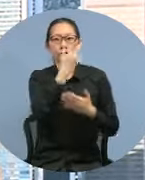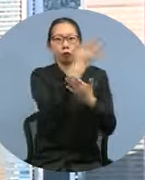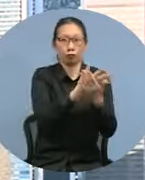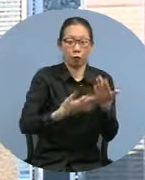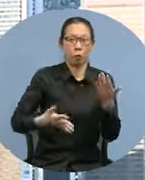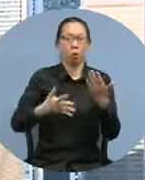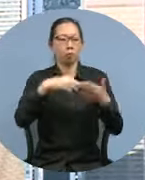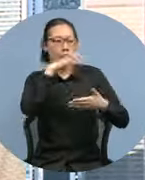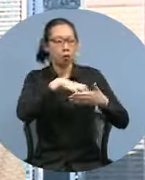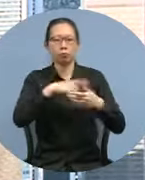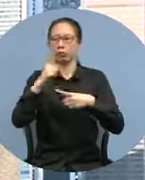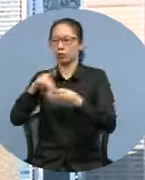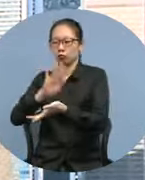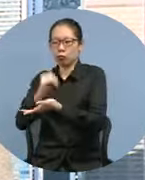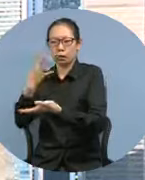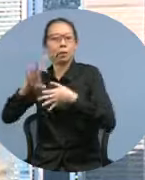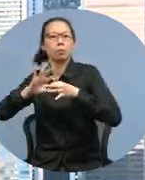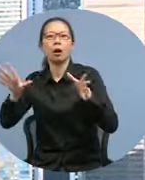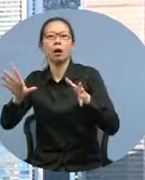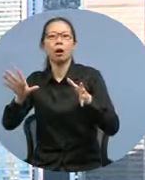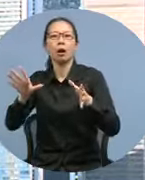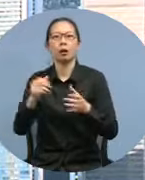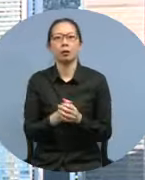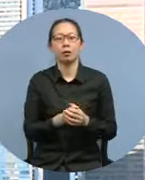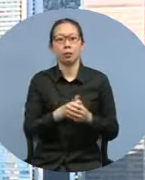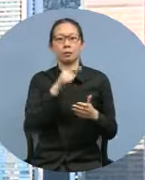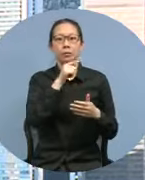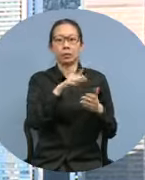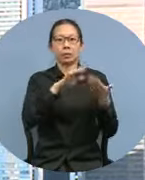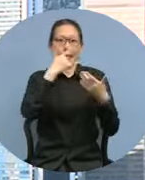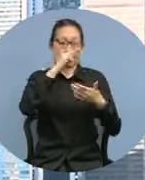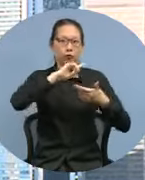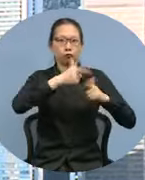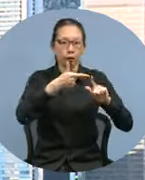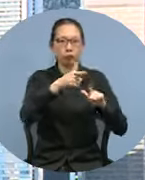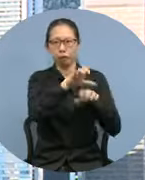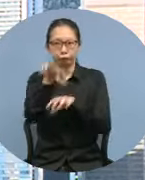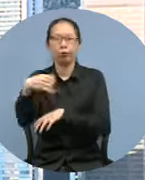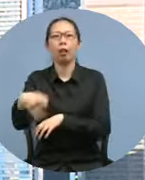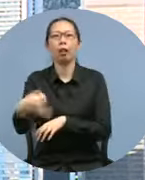行為是沒有關的，那我們不可以隨意去用這些新的措施。